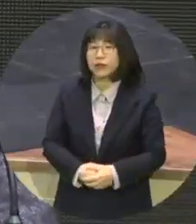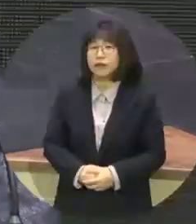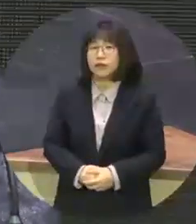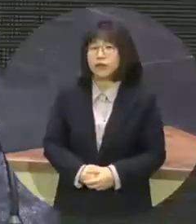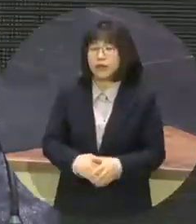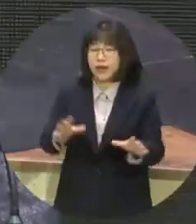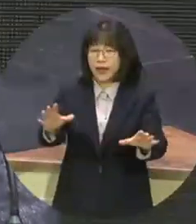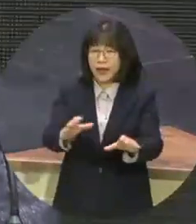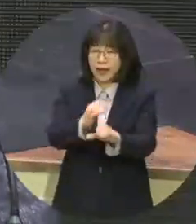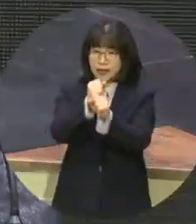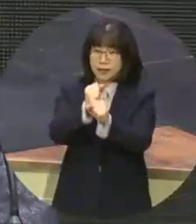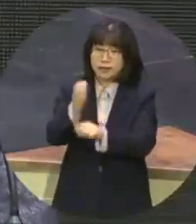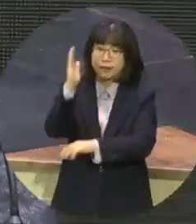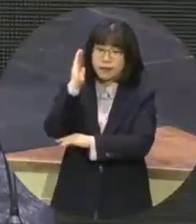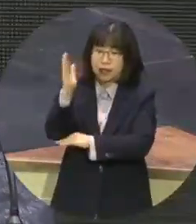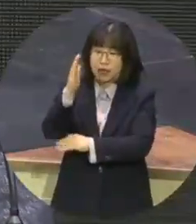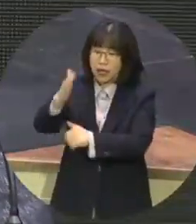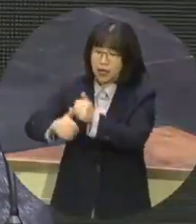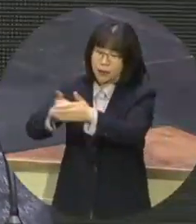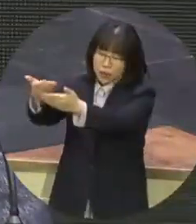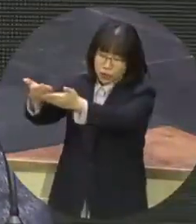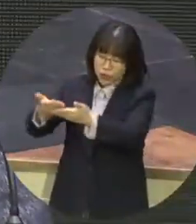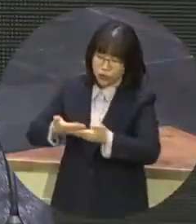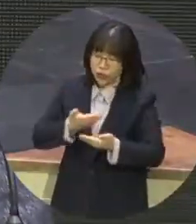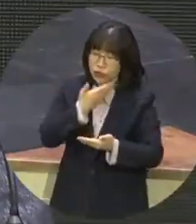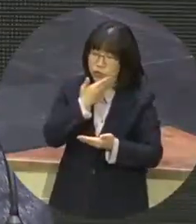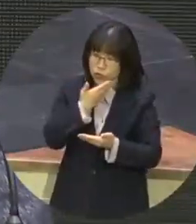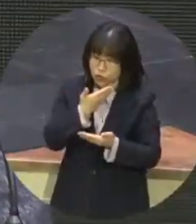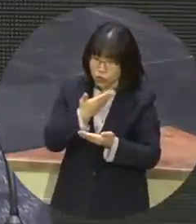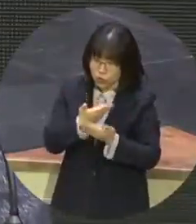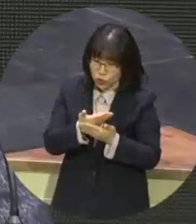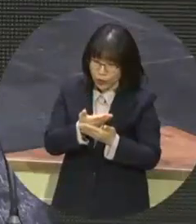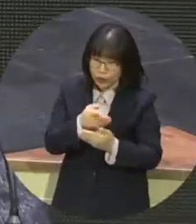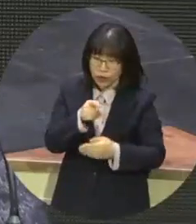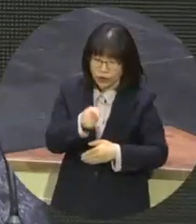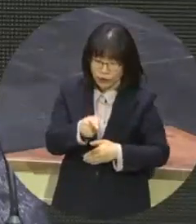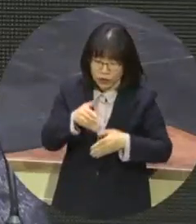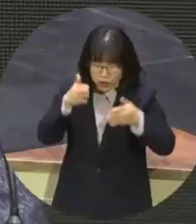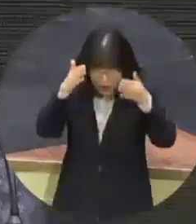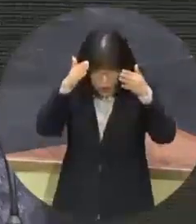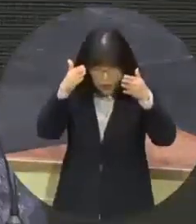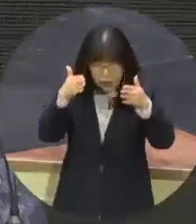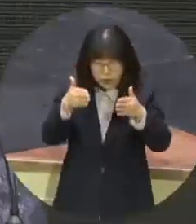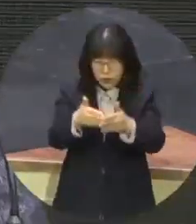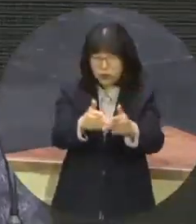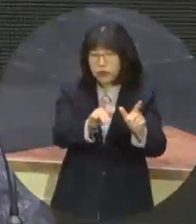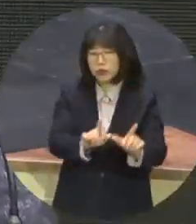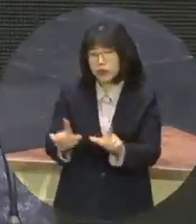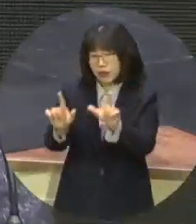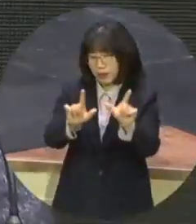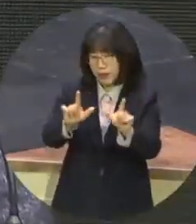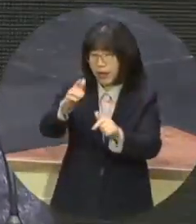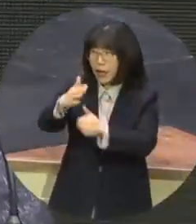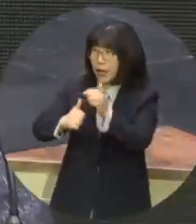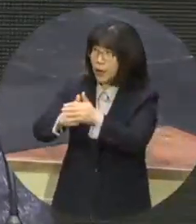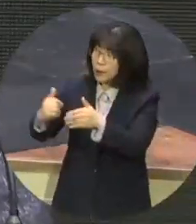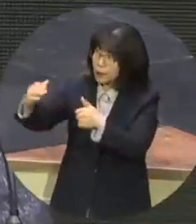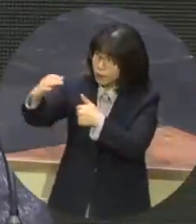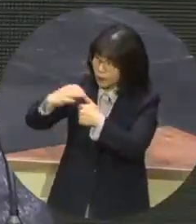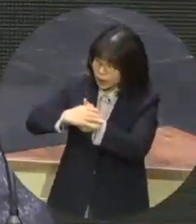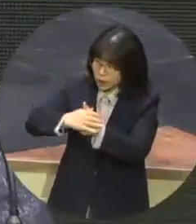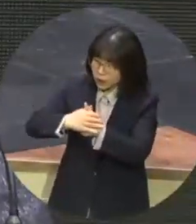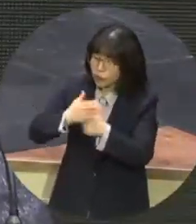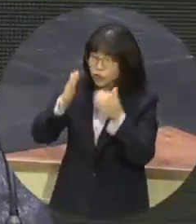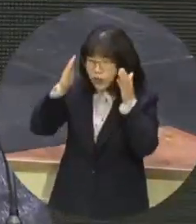핵심은 하나님 주신 중요한 것에 집중하는 삶, 하나님이 주신 것에